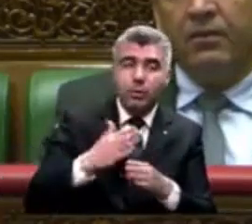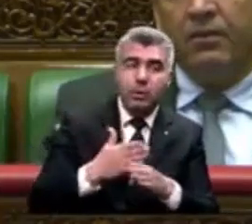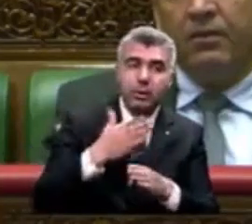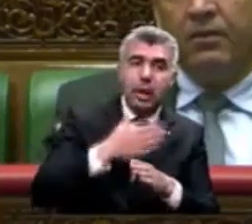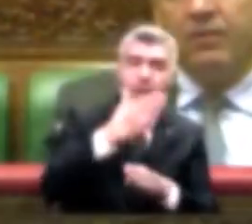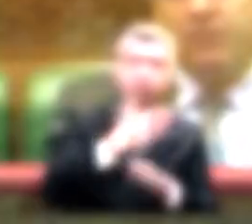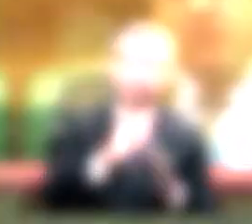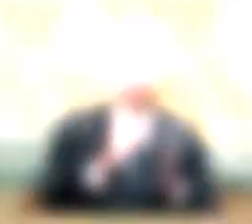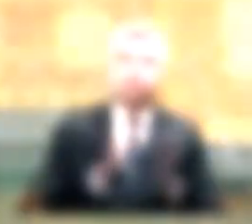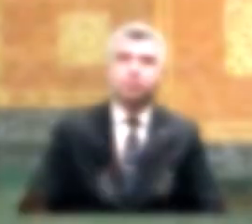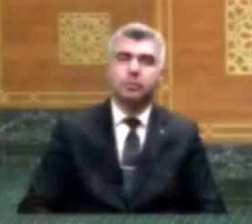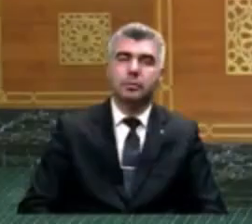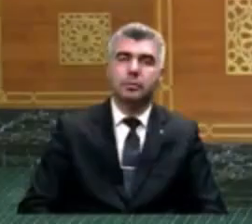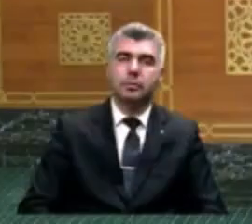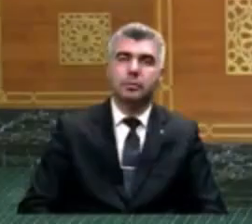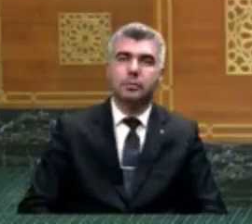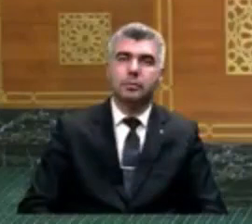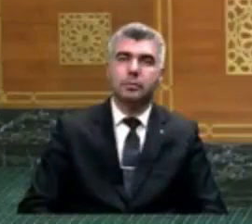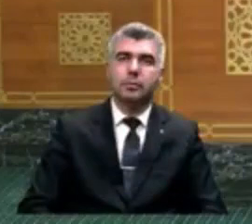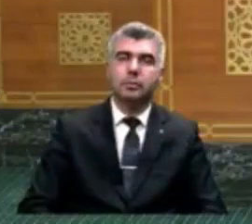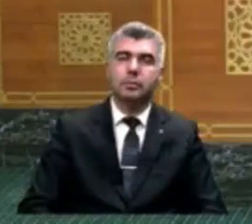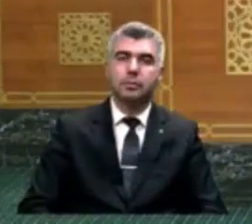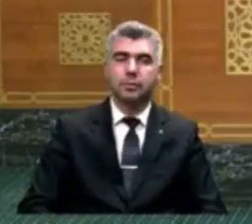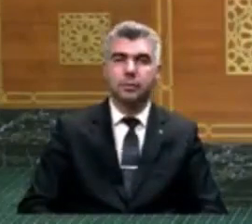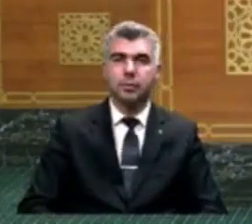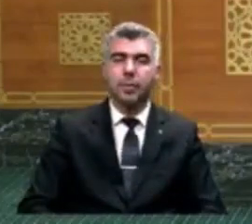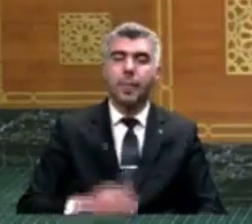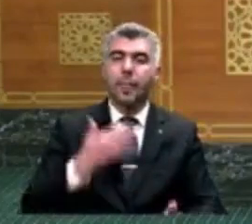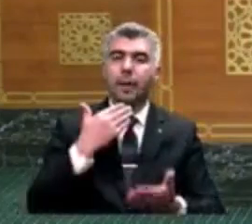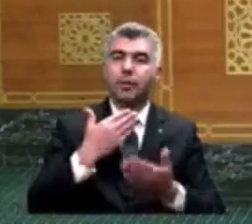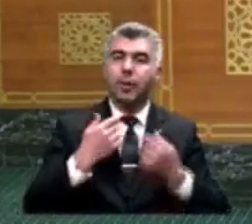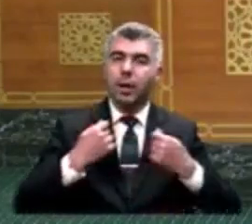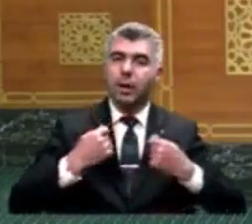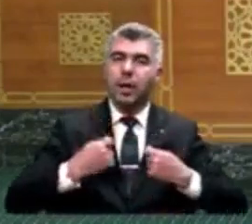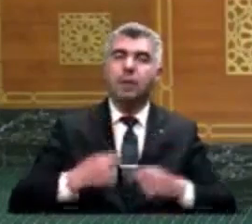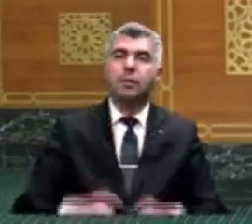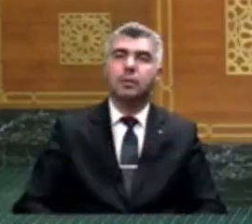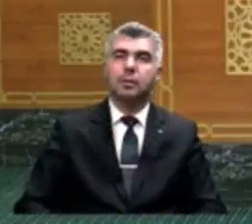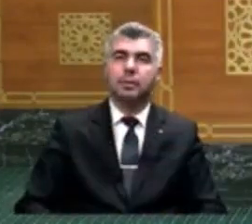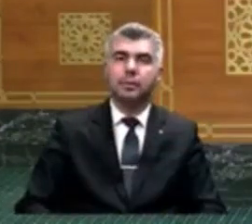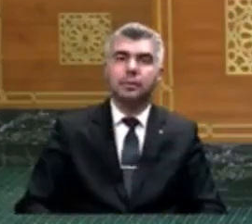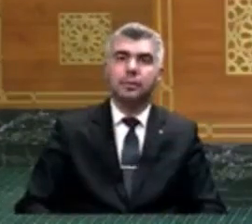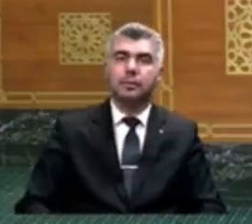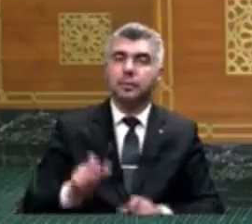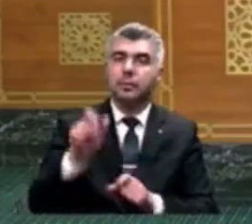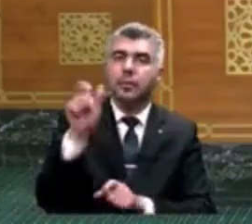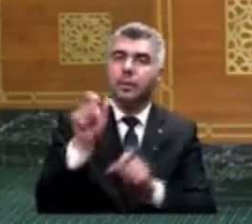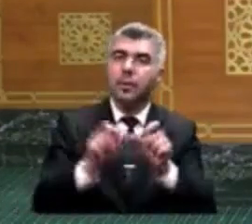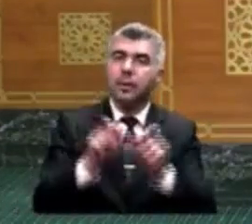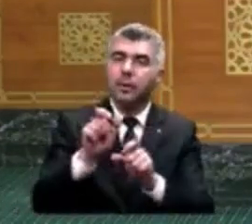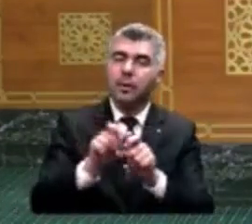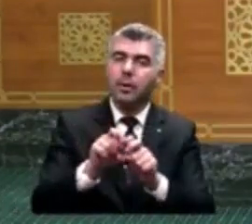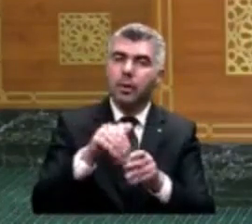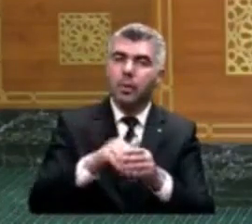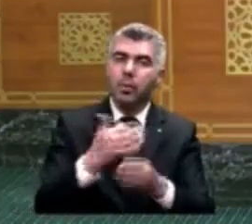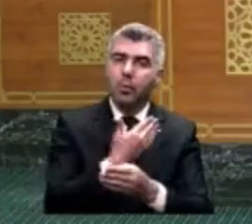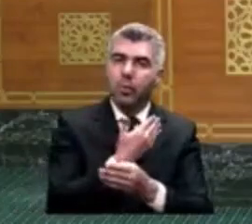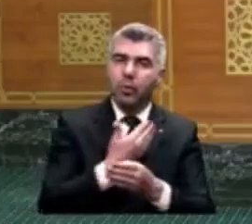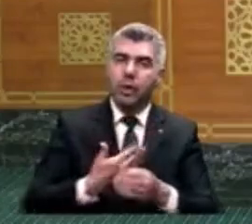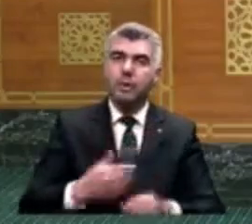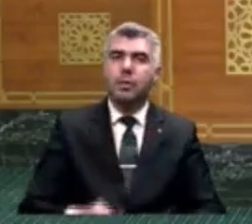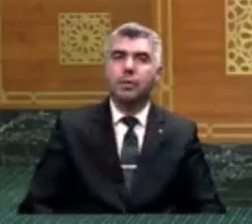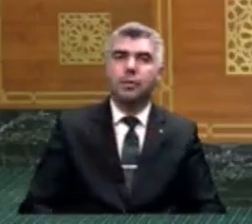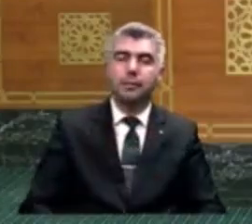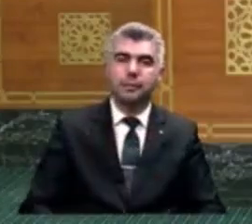ديالنا، وشكرا. شكرا سيد الرئيس المحترم، السيدات والساده المستشارات